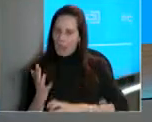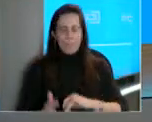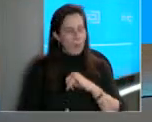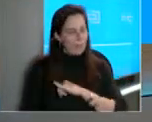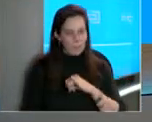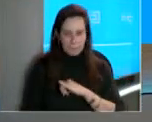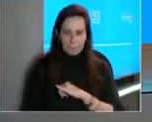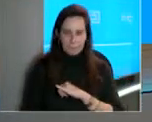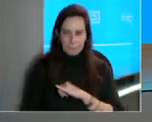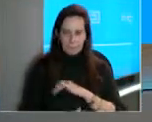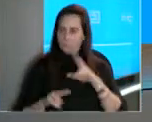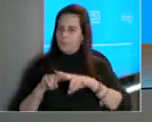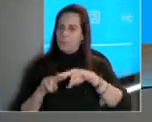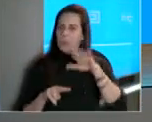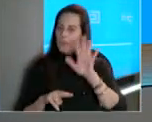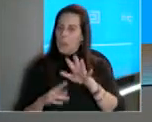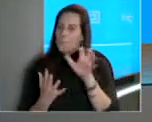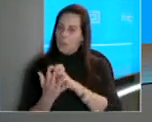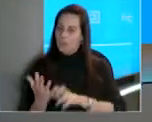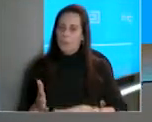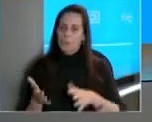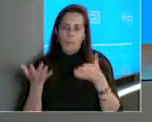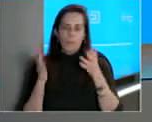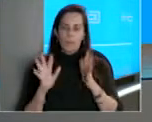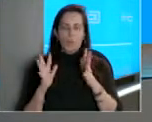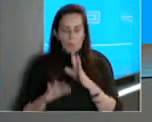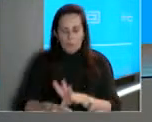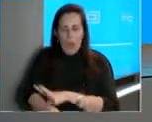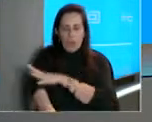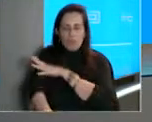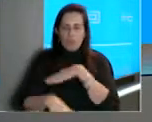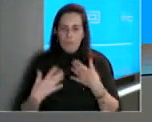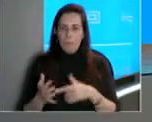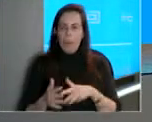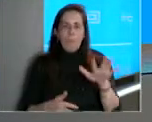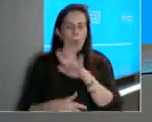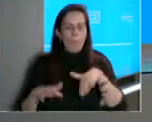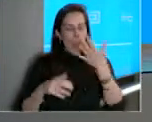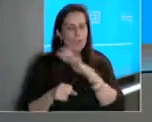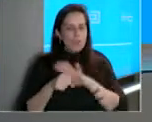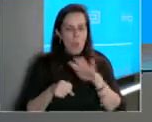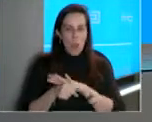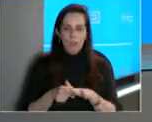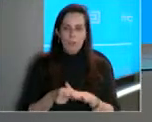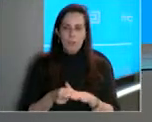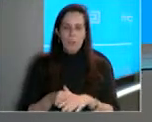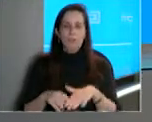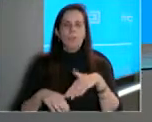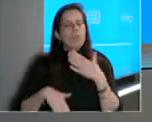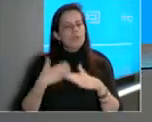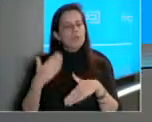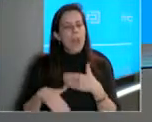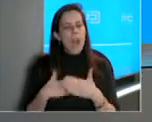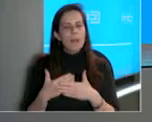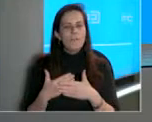מרתקים, ואחר כך גם במאמרים מאוד מאוד מרגשים מביקורים באירופה אחרי השואה. ובאיזשהו